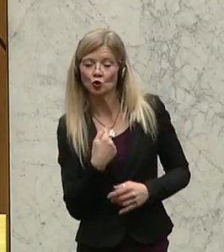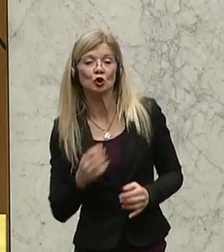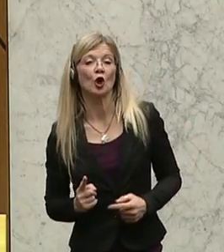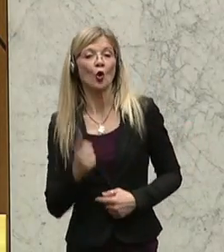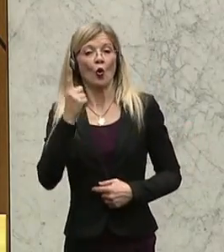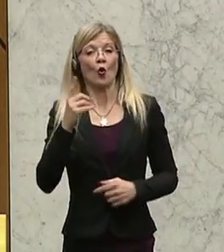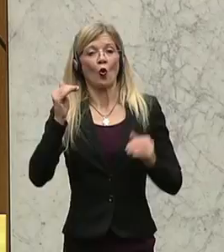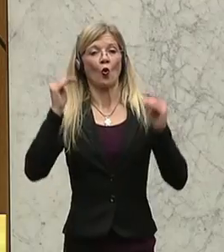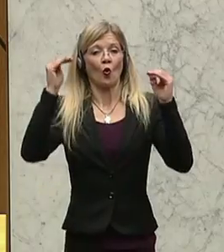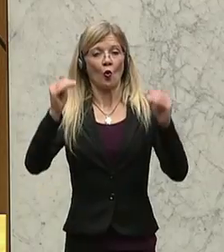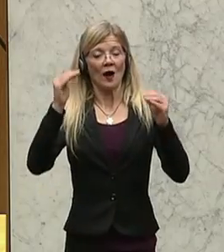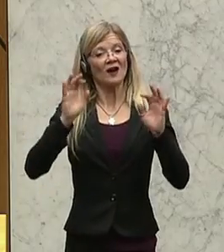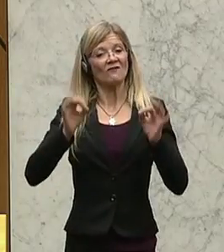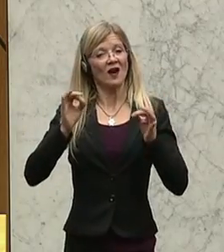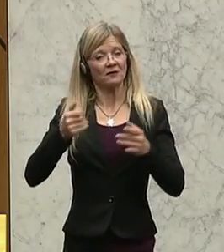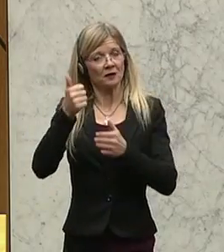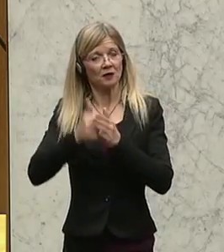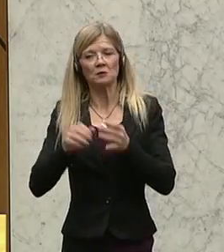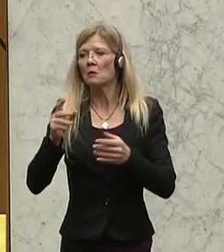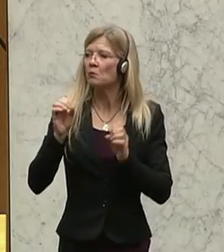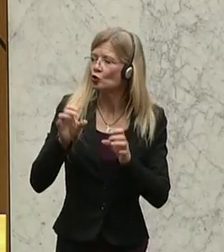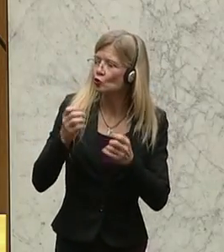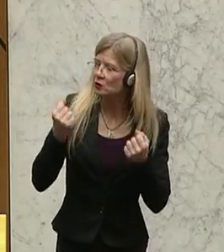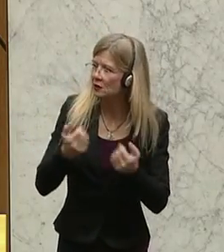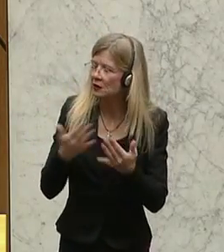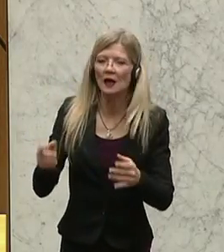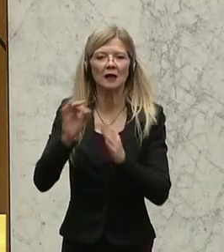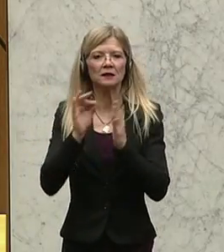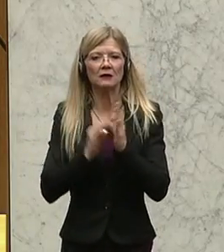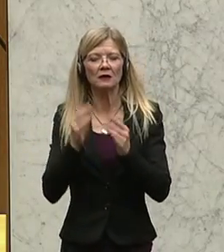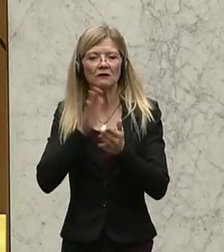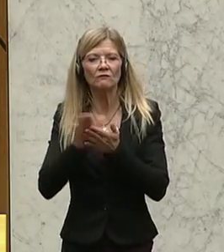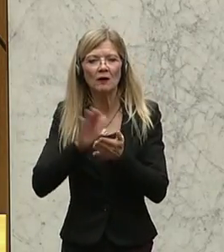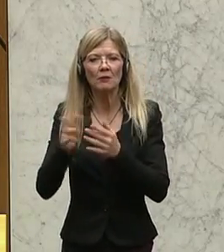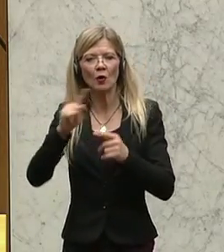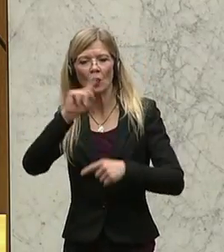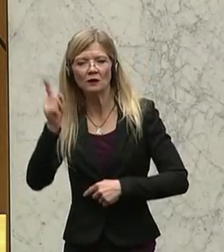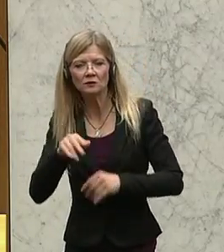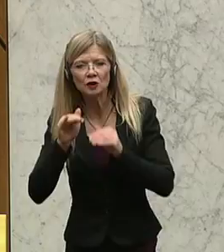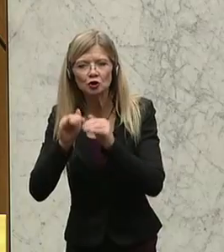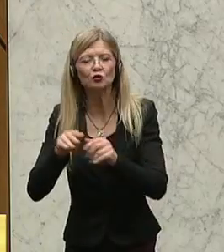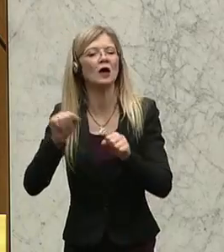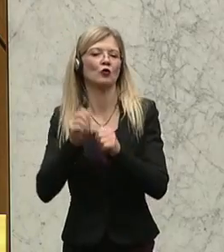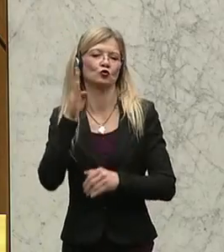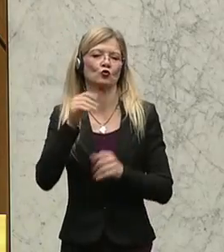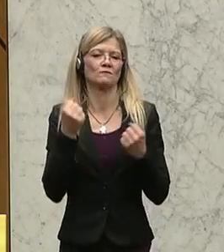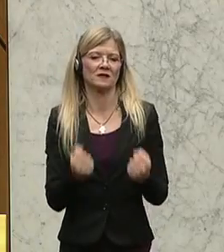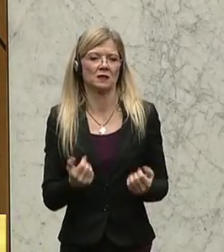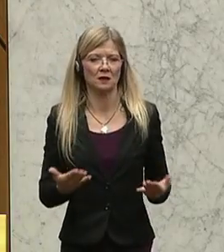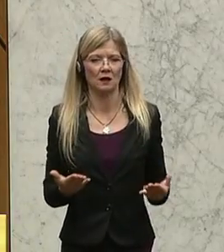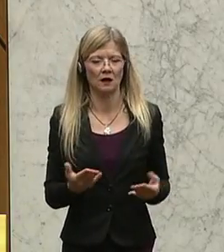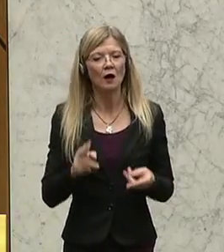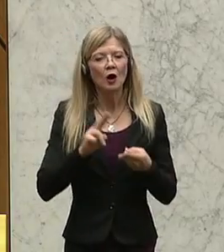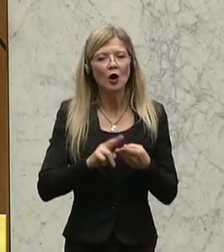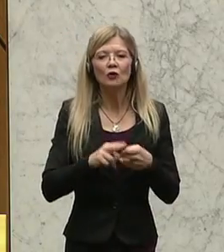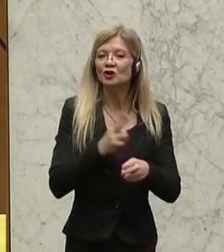für Produktsicherheit, Daten, Verbraucher, Gesundheit, Umwelt und Tierschutz, auch in Zukunft gesichert sind. Auch das